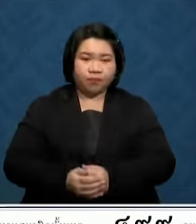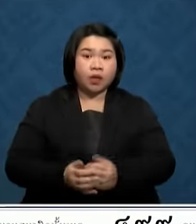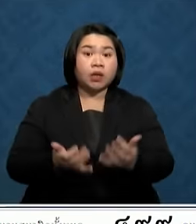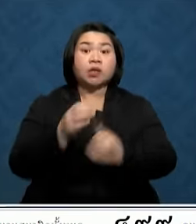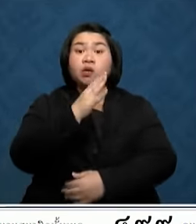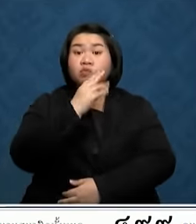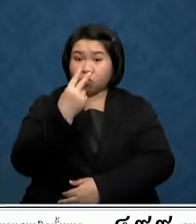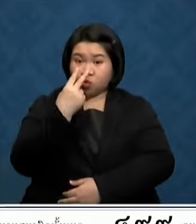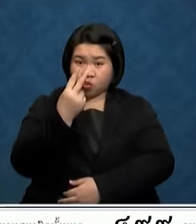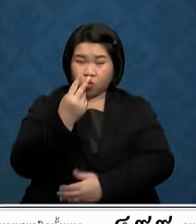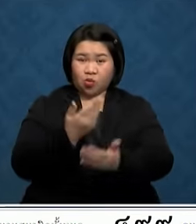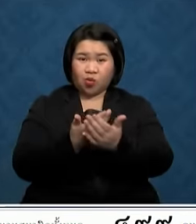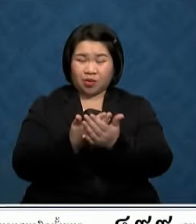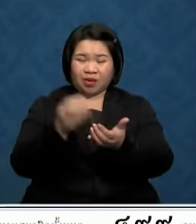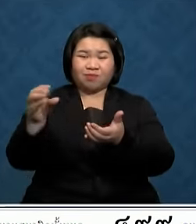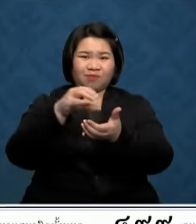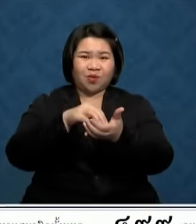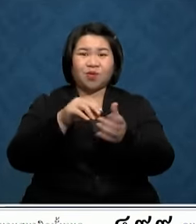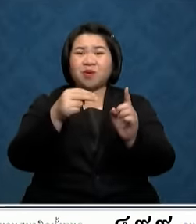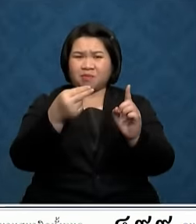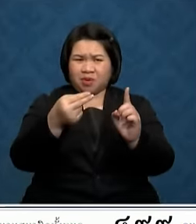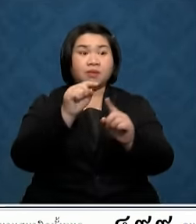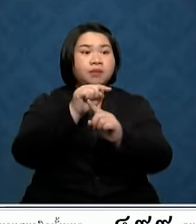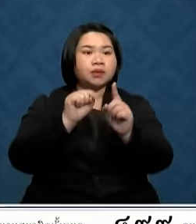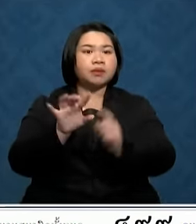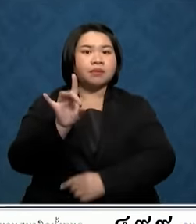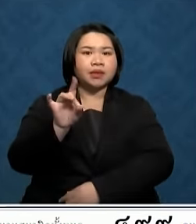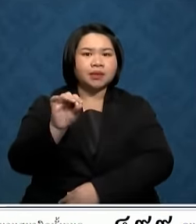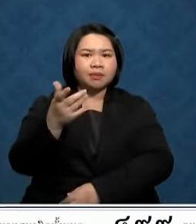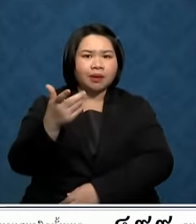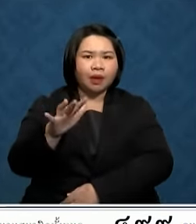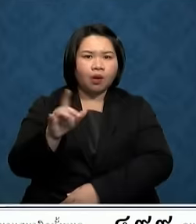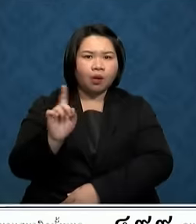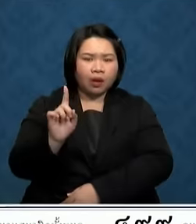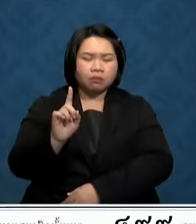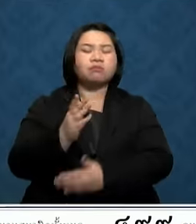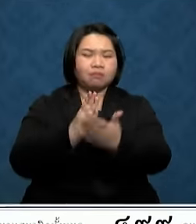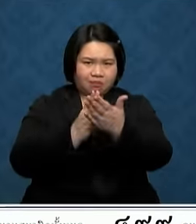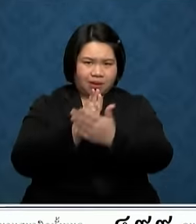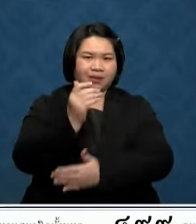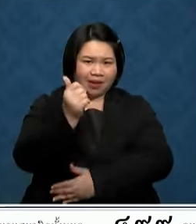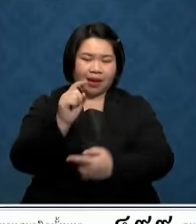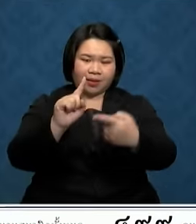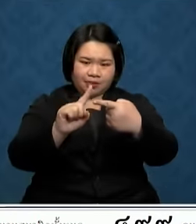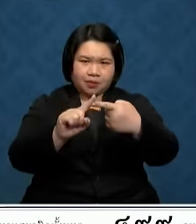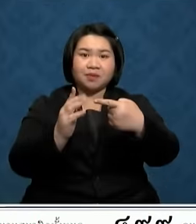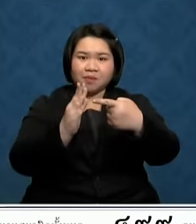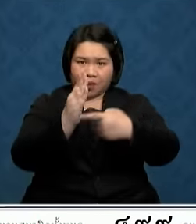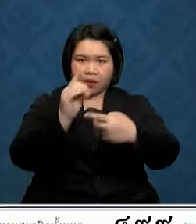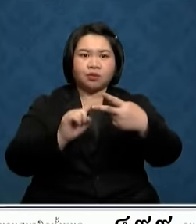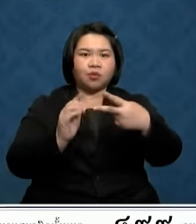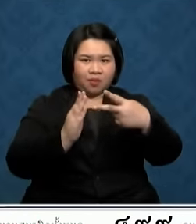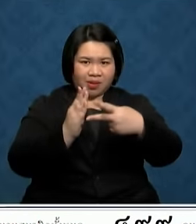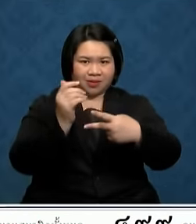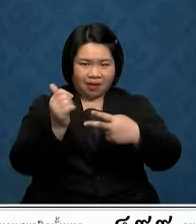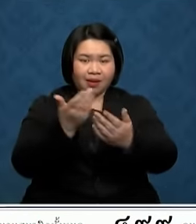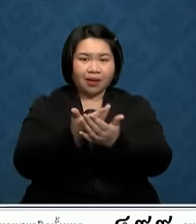ถ้าเรารวมไอ้ก้อนจิอ walletแปกประหลาด 80%นั่นเข้าไปนะคะแน่นอนว่ามันผ่านค่ะทั้งข้อ 1แล้วก็ข้อ 2นะคะราย